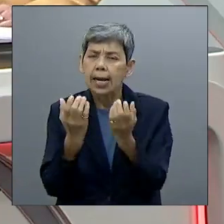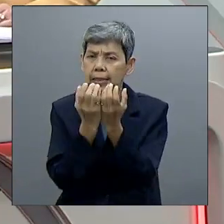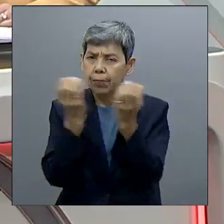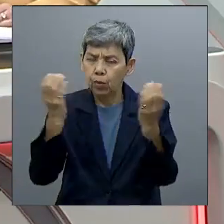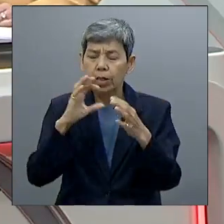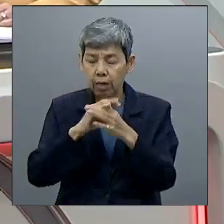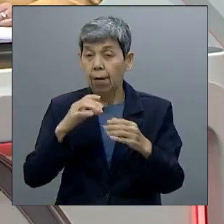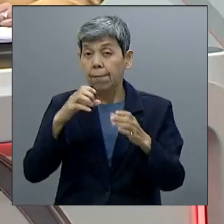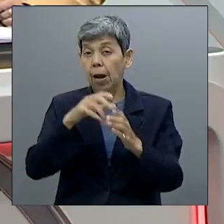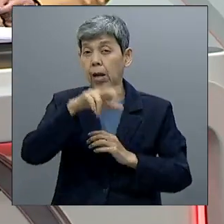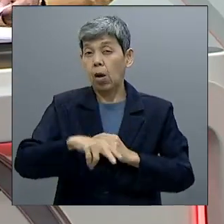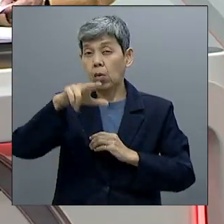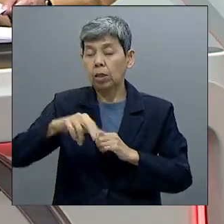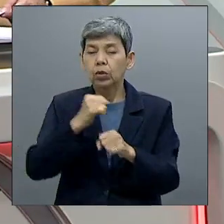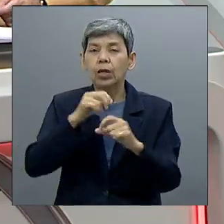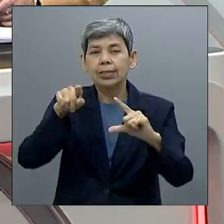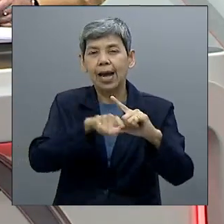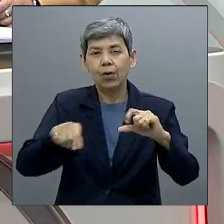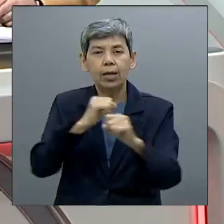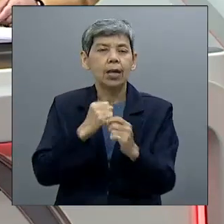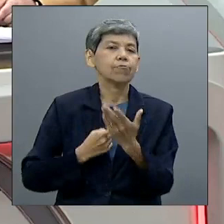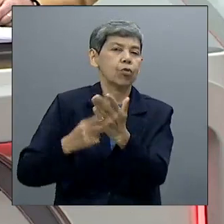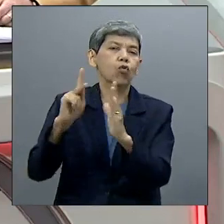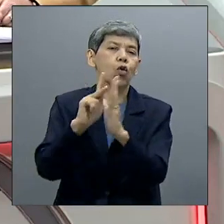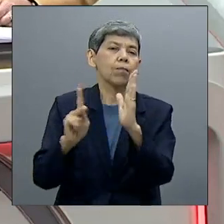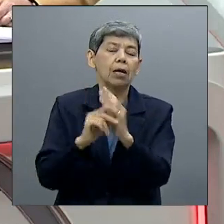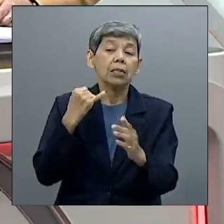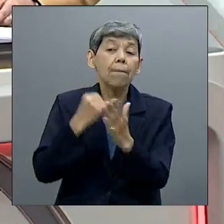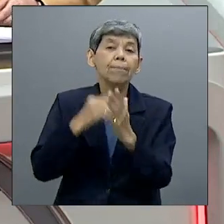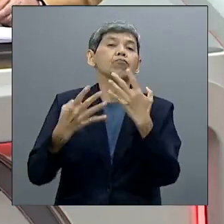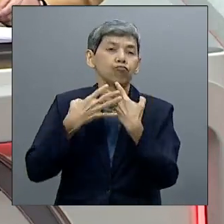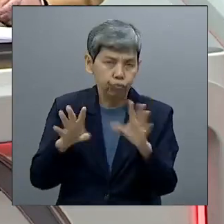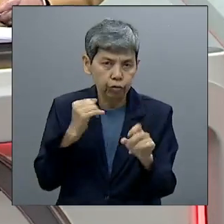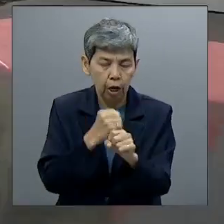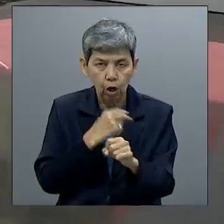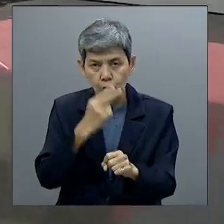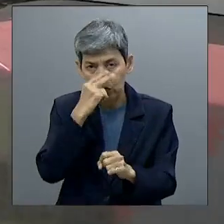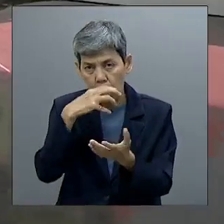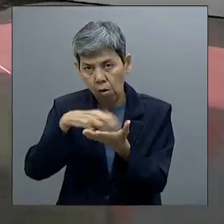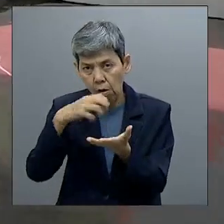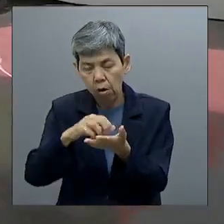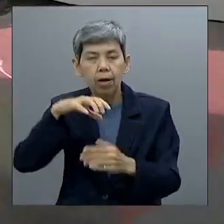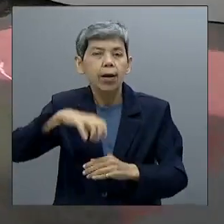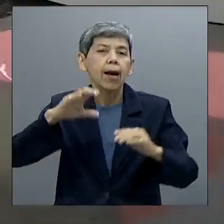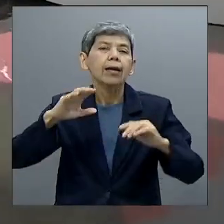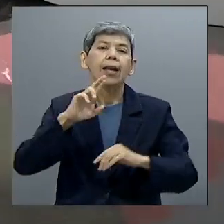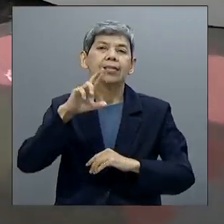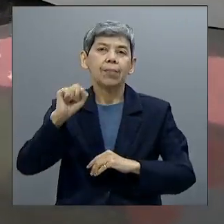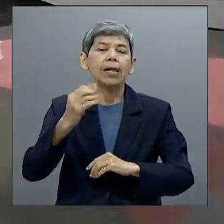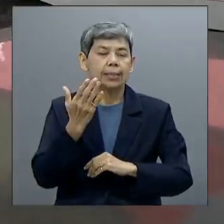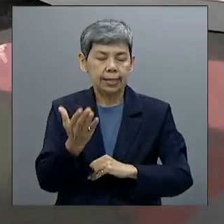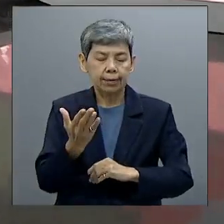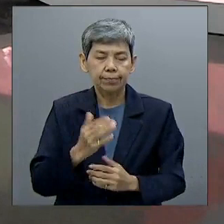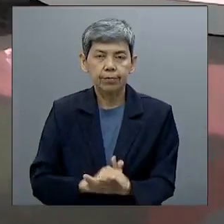เรื่องที่พรรคก้าวไกลเตรียมเสนอร่างกฎหมายนิรโทษกรรมติดตามกับคุณยานีไว้ครูรายงานสดจากรัฐสภาค่ะคุณยานีคะ